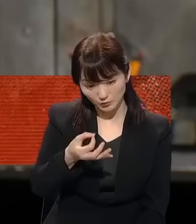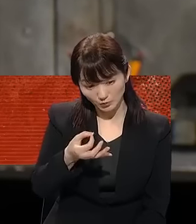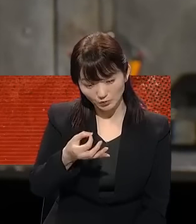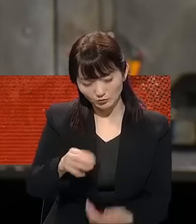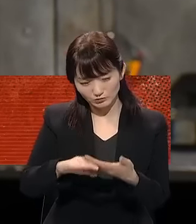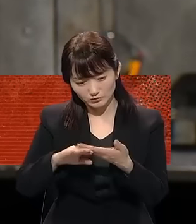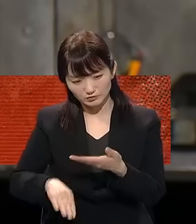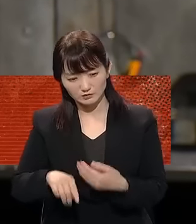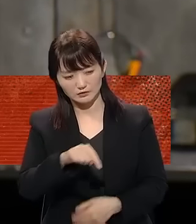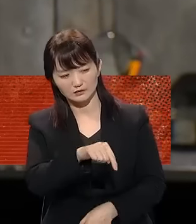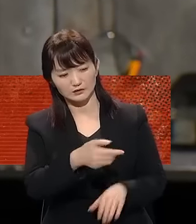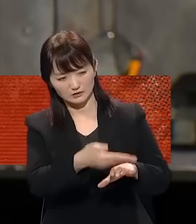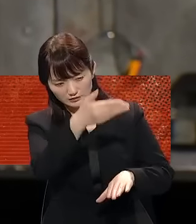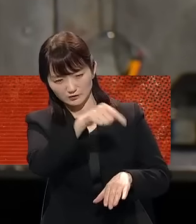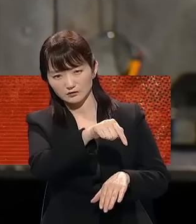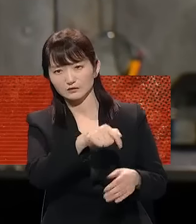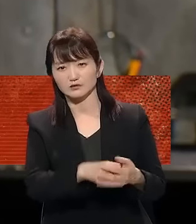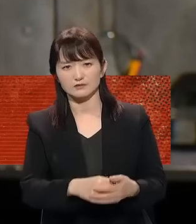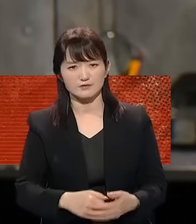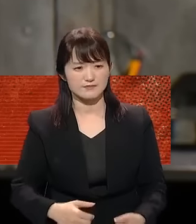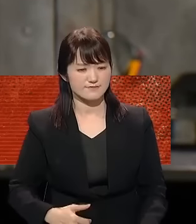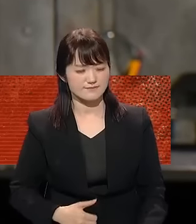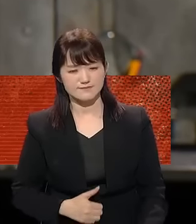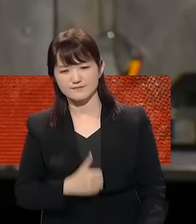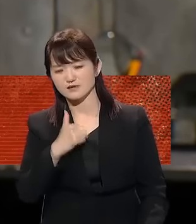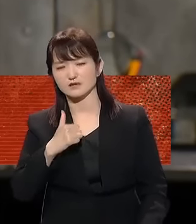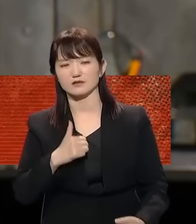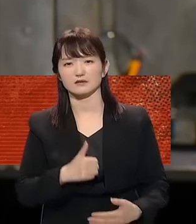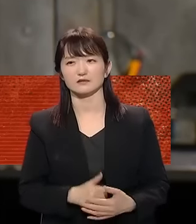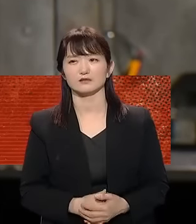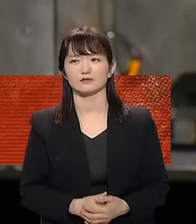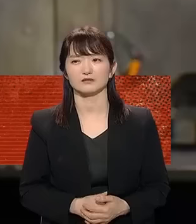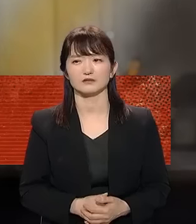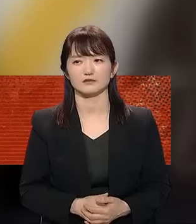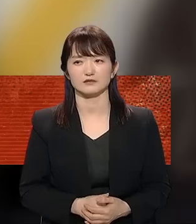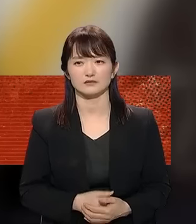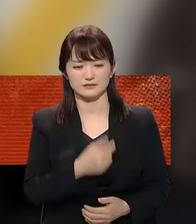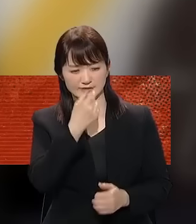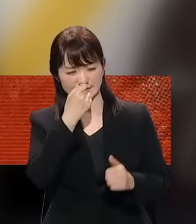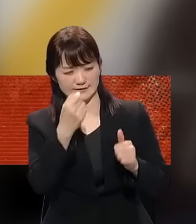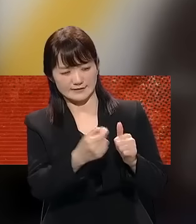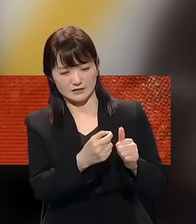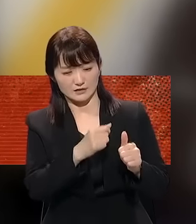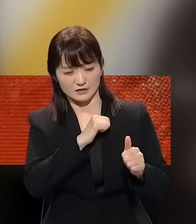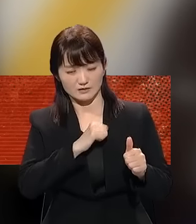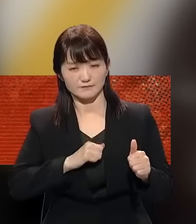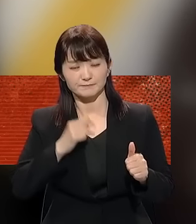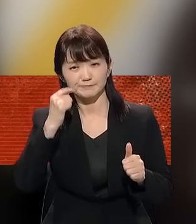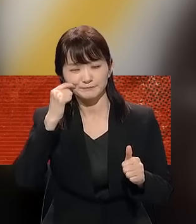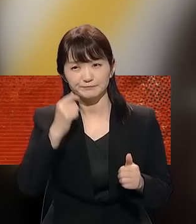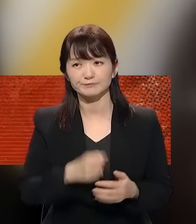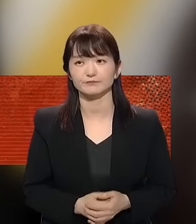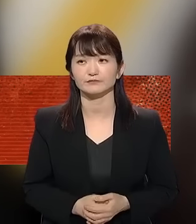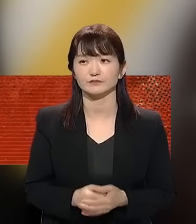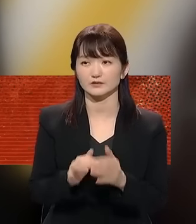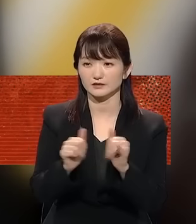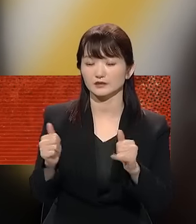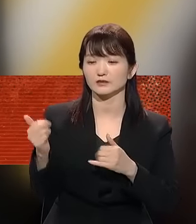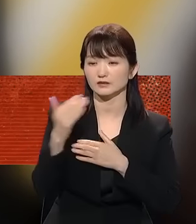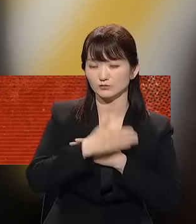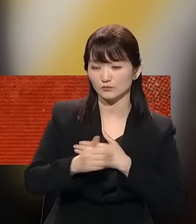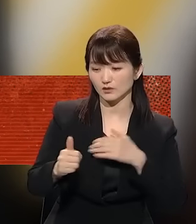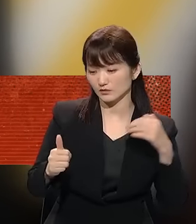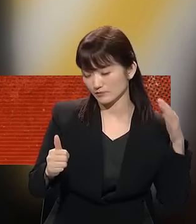아 저 선배가 좀 욱하는 마음에 그 정말 모욕감을 참지 못해서 물론 뭐 사람의 몸을 손 낸 것은